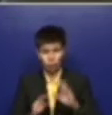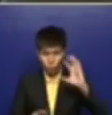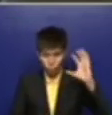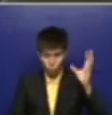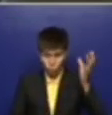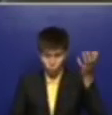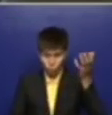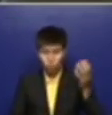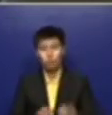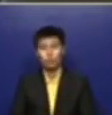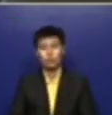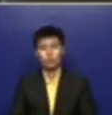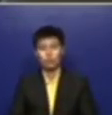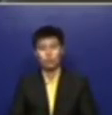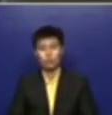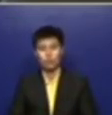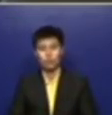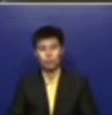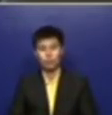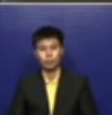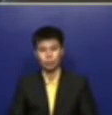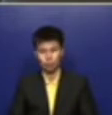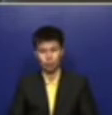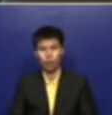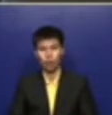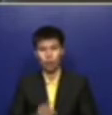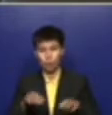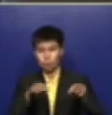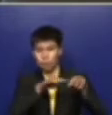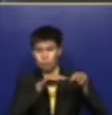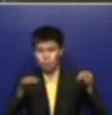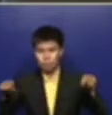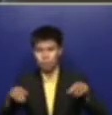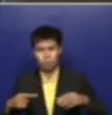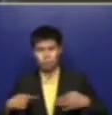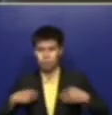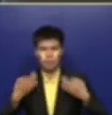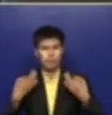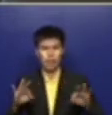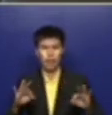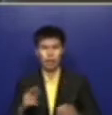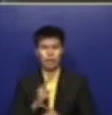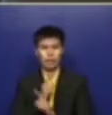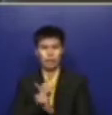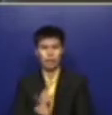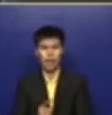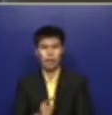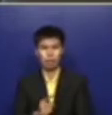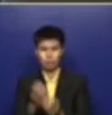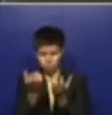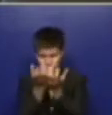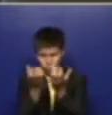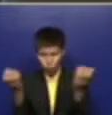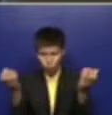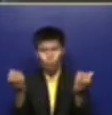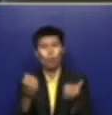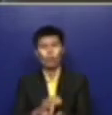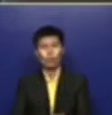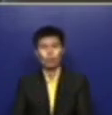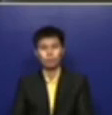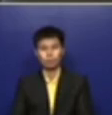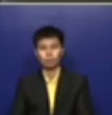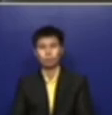การดูแลบนพื้นฐานของสิทธิและเสรีภาพในการชุมนุมตามรัฐธรรมนูญในขั้นของการปฏิบัตินะครับ